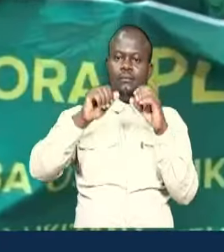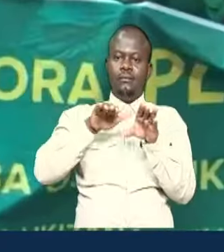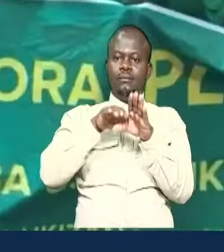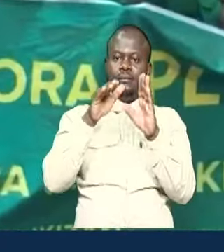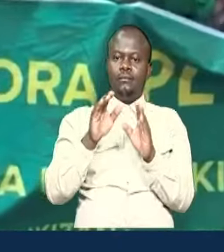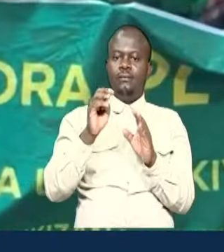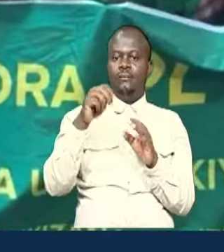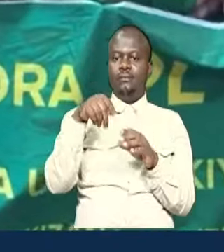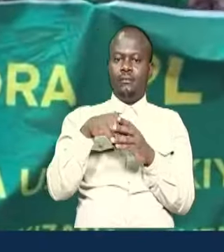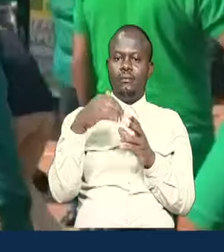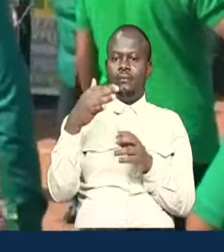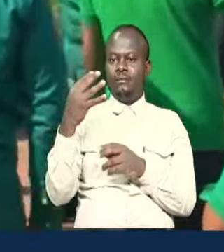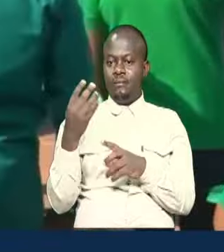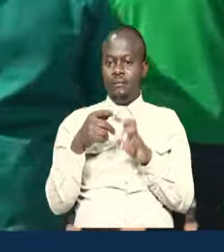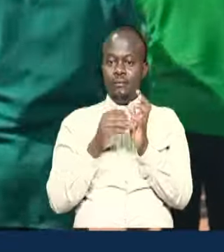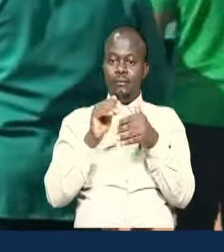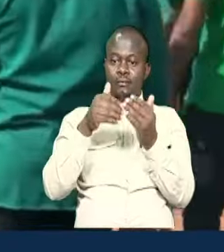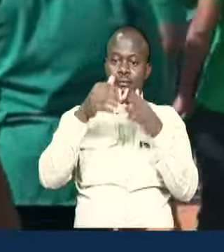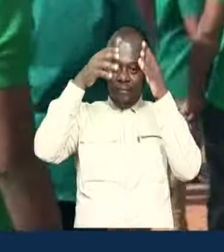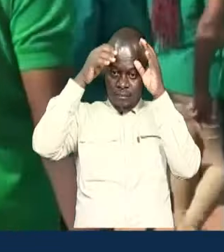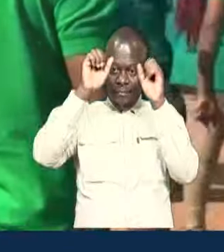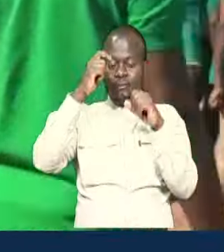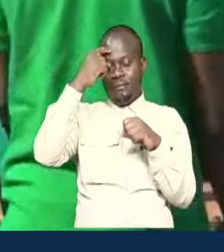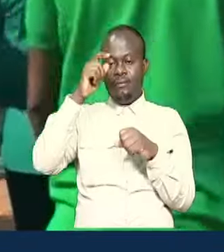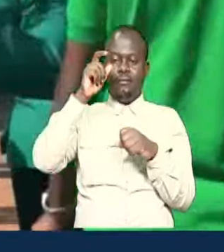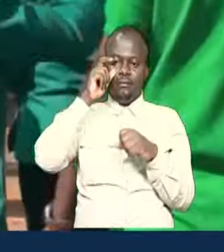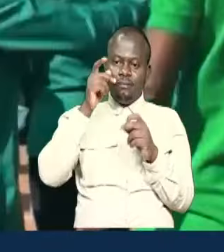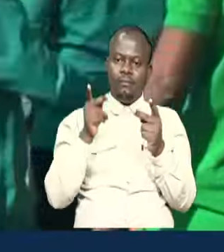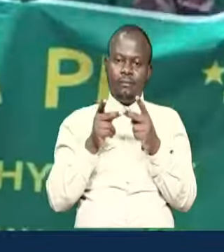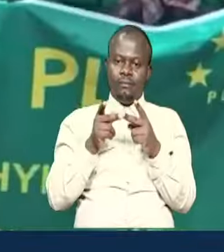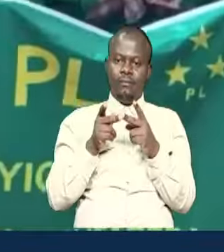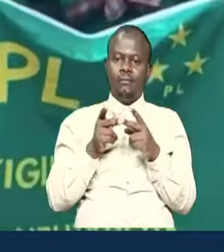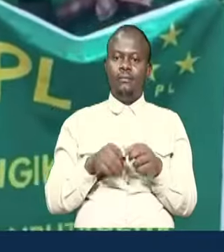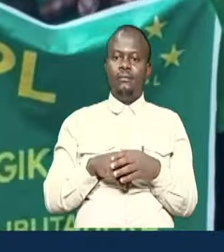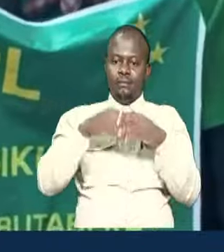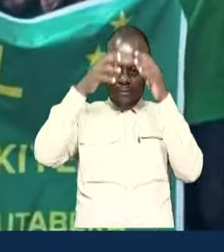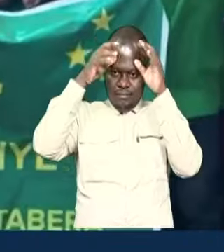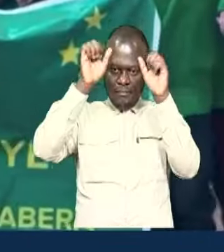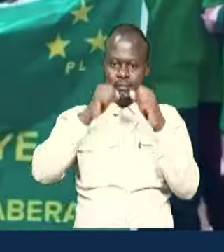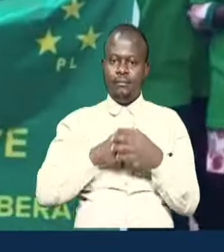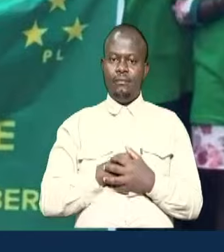depite 54 ndetse n'umukandida perezida Paul Kagame ku mwanya w'umukuru w'igihugu.